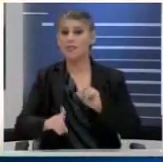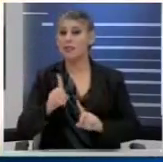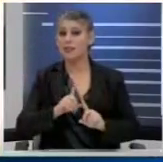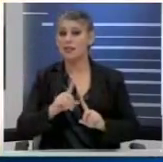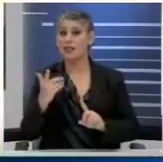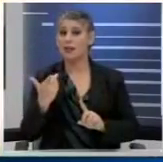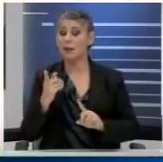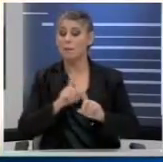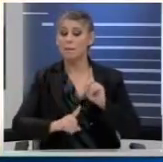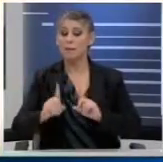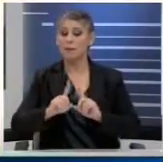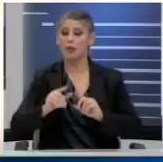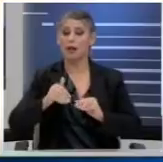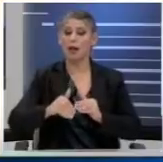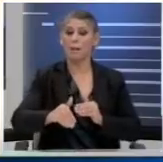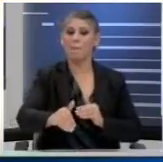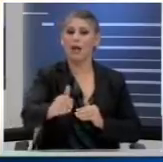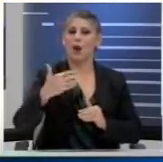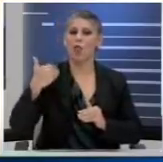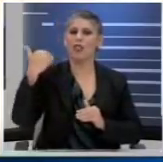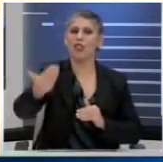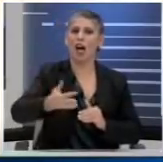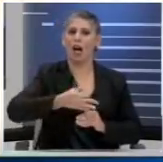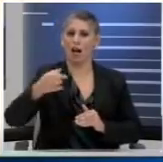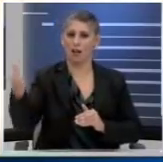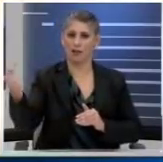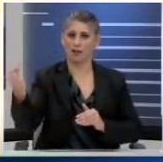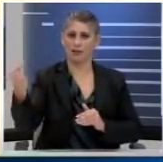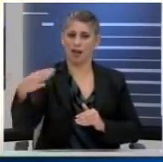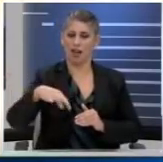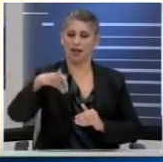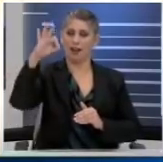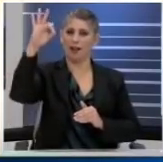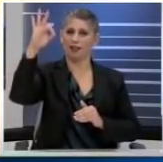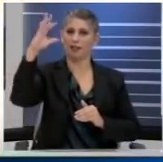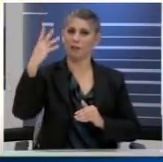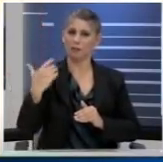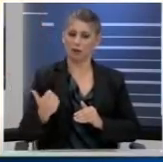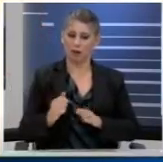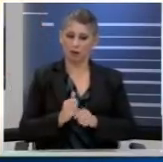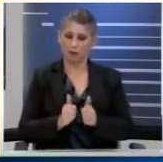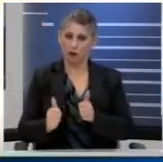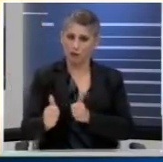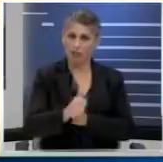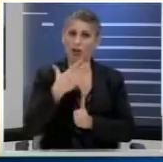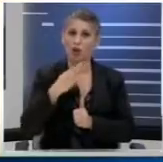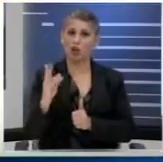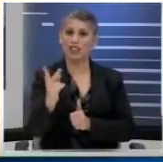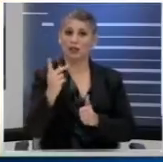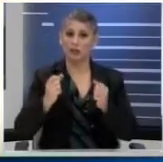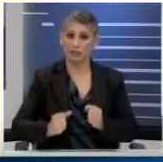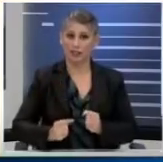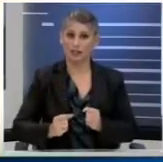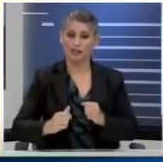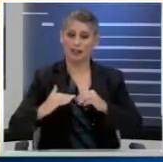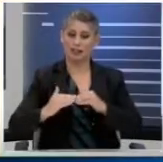ποιοι προορίζονται για να είναι οι άριστοι. Οι εκλεκτοί που έχουν προβάδισμα λόγω κοινωνικής θέσης και